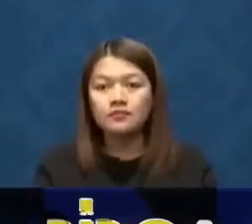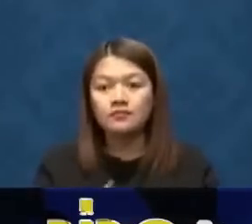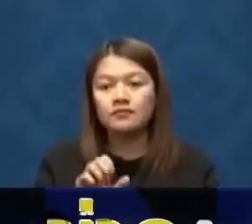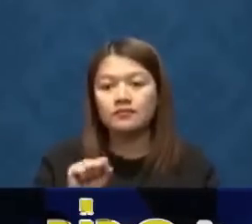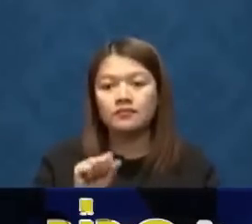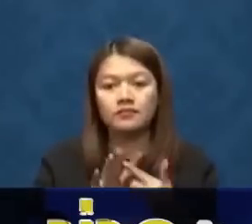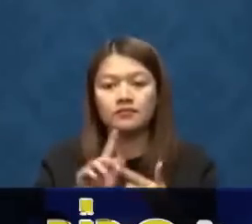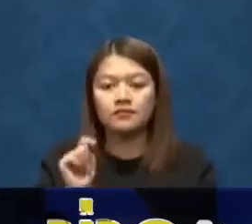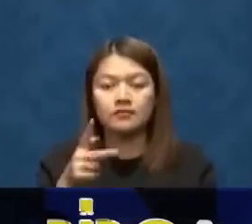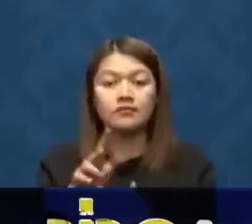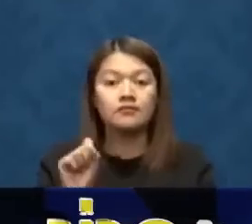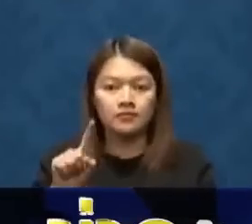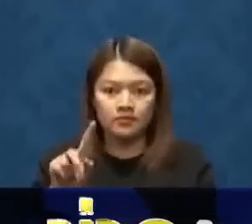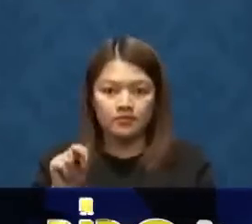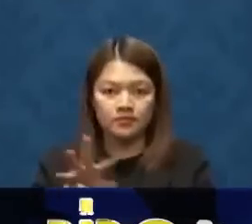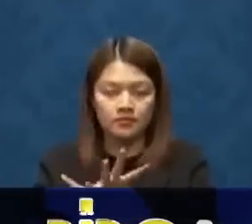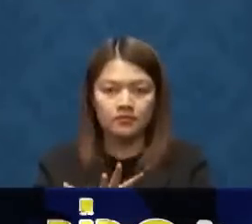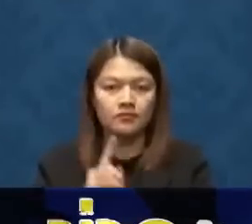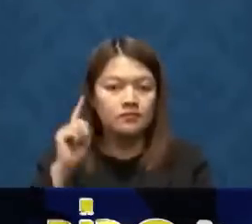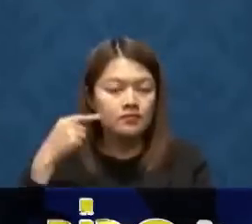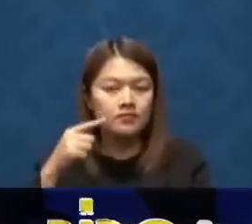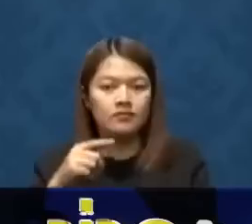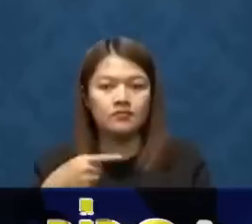ก็ได้เห็นกันแล้วเมื่อวานที่ไปเปิดตัว